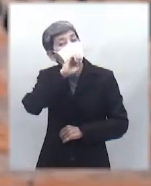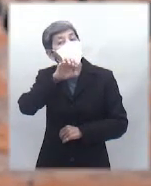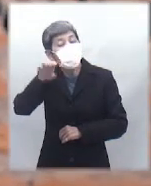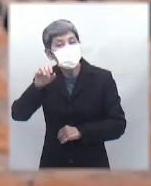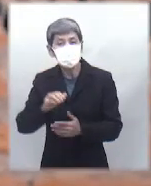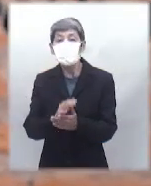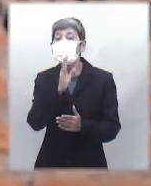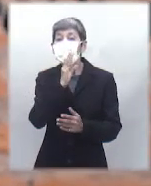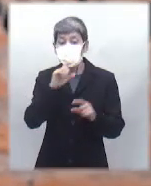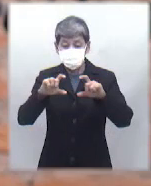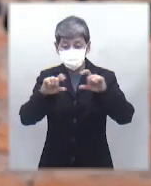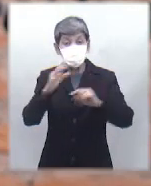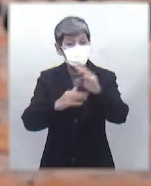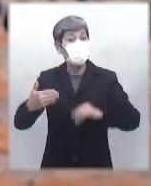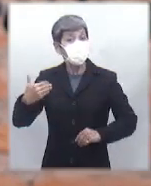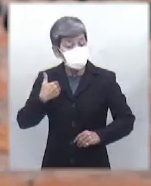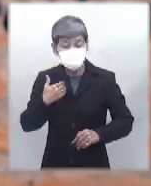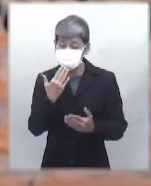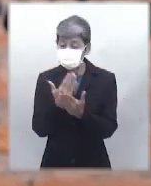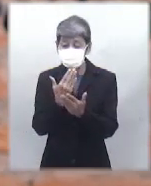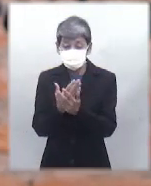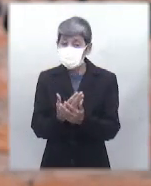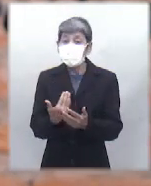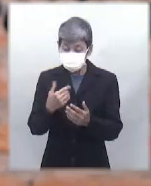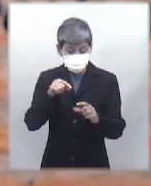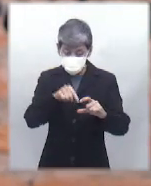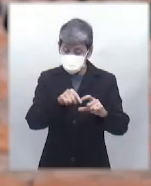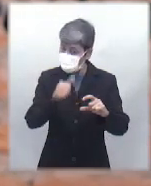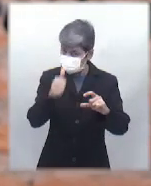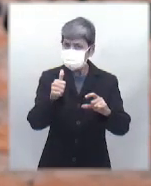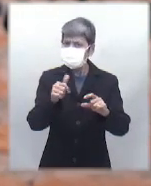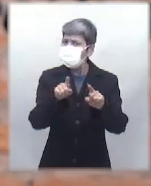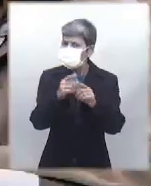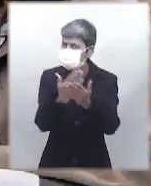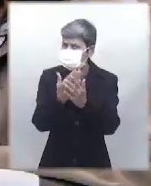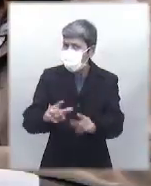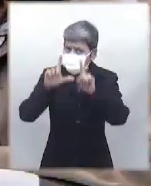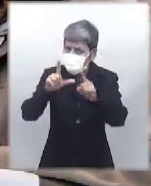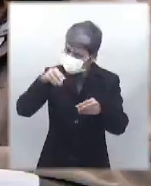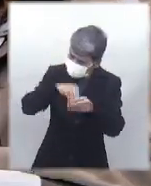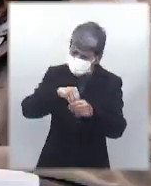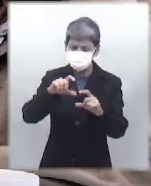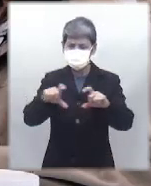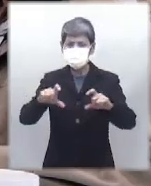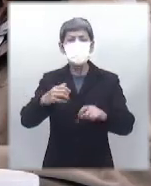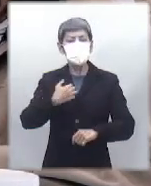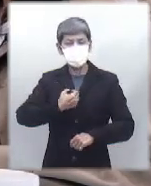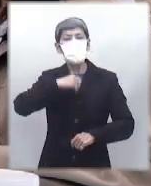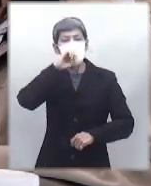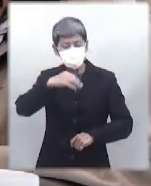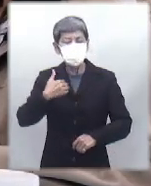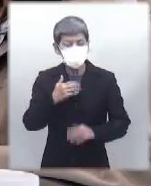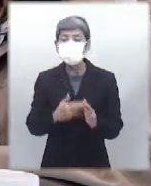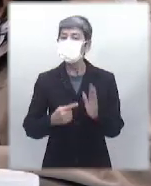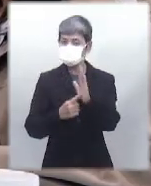ว่าถ้าคุณมีบัตรคนพิการเนี่ยคุณมีเงินเป็นล้านอยู่ในบัตรคนพิการนะบางคนไม่เชื่อแต่ปัจจุบันเนี่ยที่ผมพูดคำนี้ออกไปเนี่ย